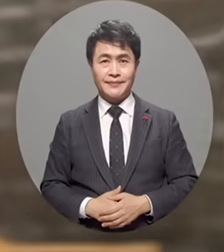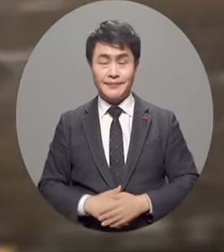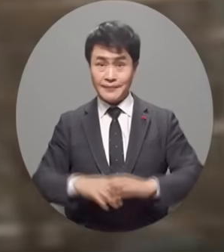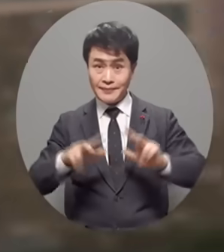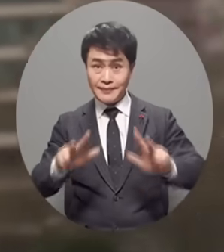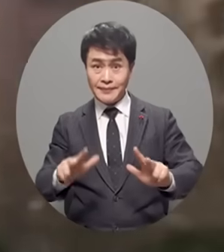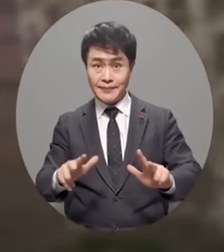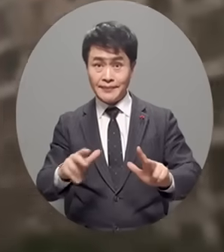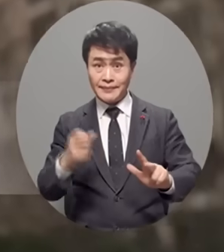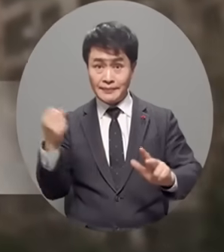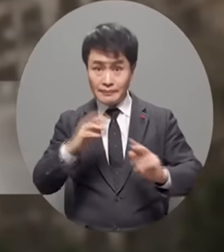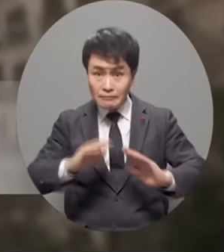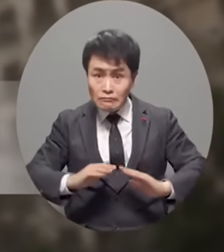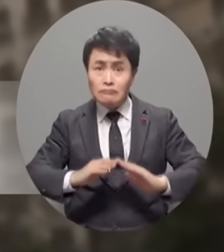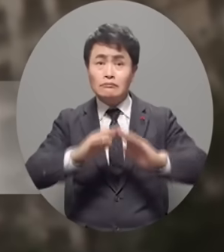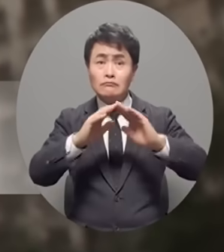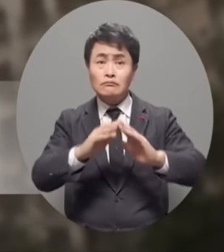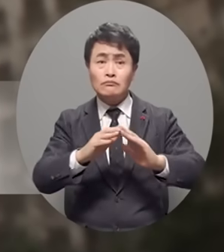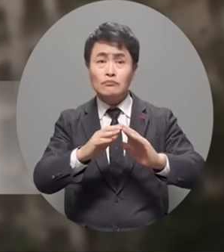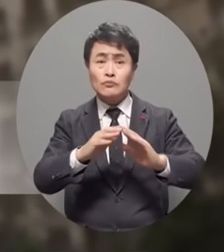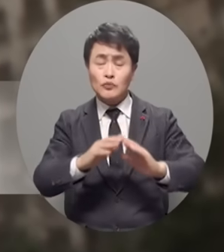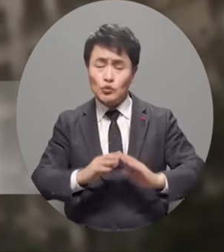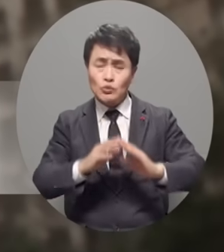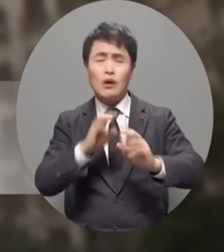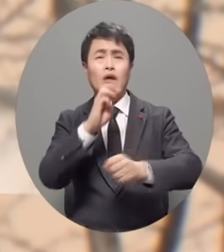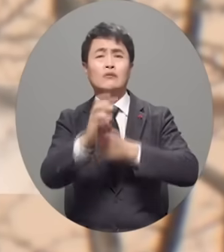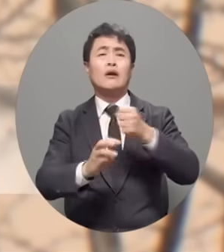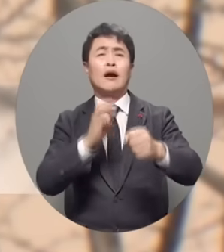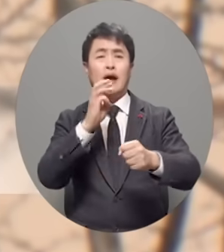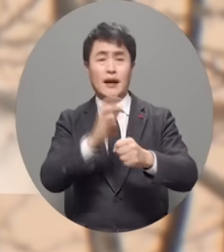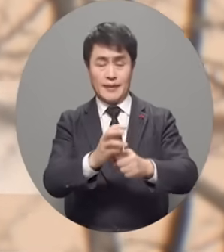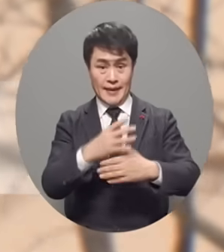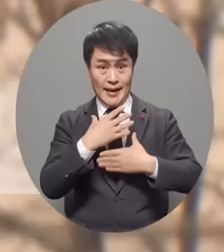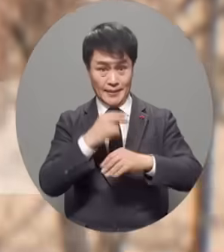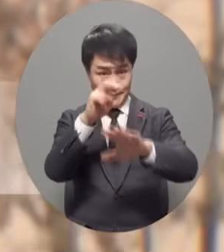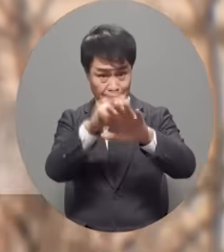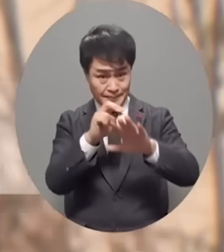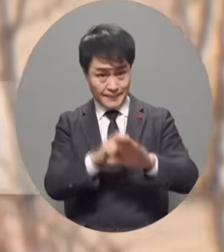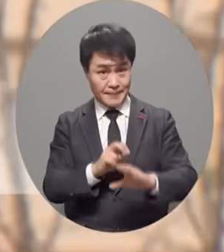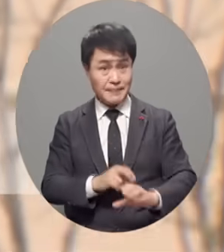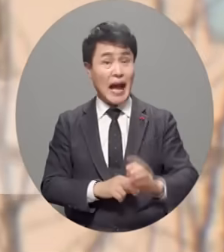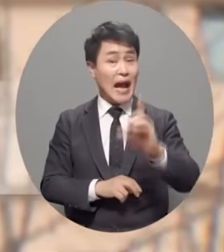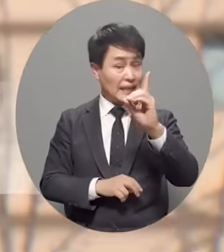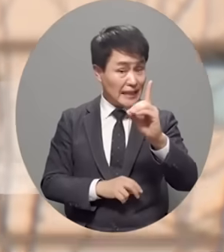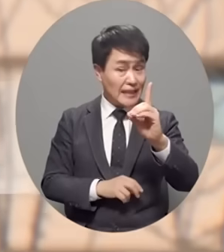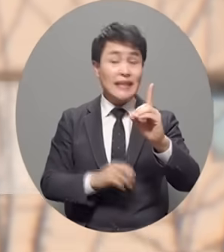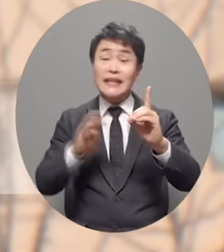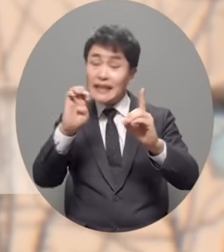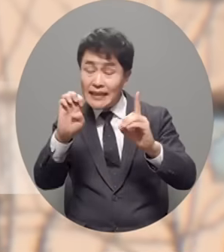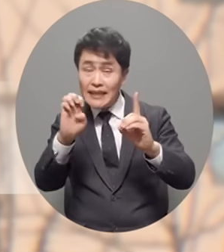지금은 재건축을 하려면 준공 30년이 지나고 안전진단에서 D나 E등급을 받아야